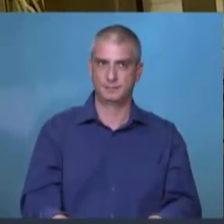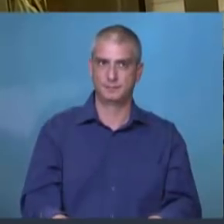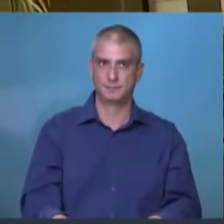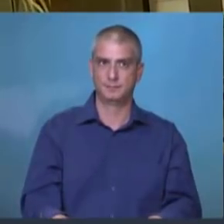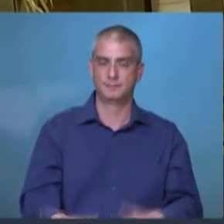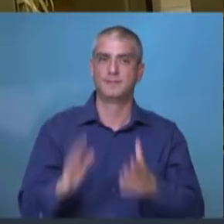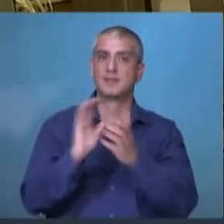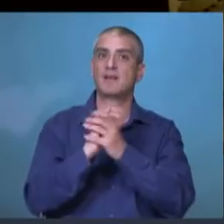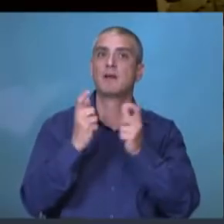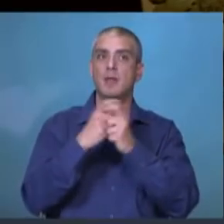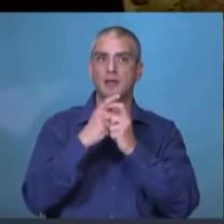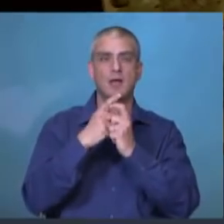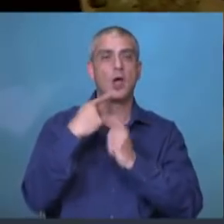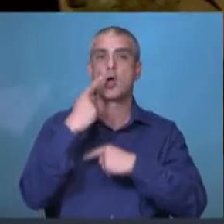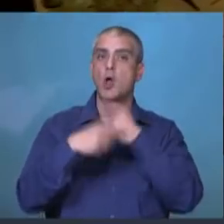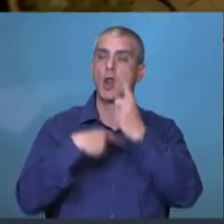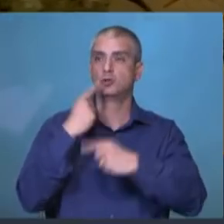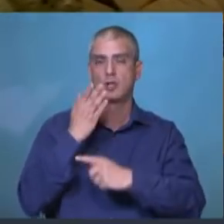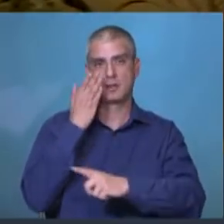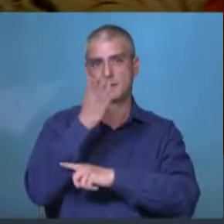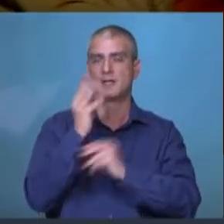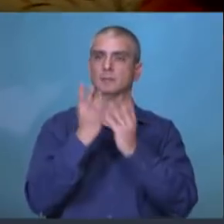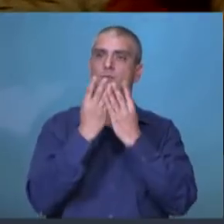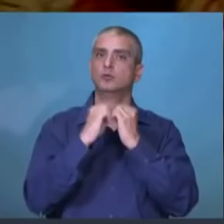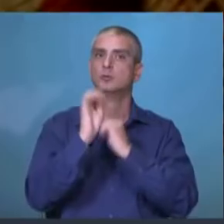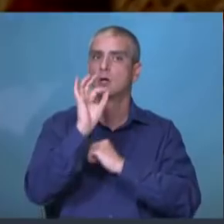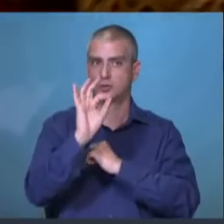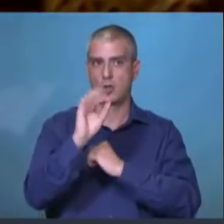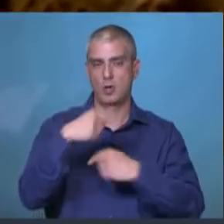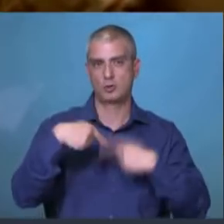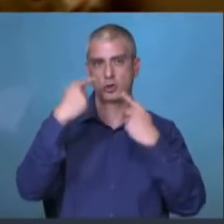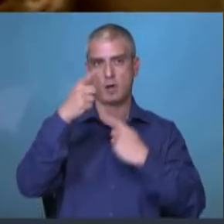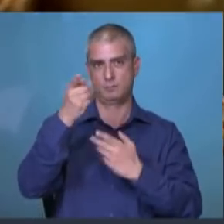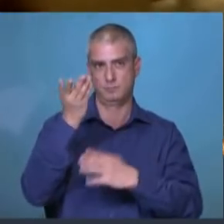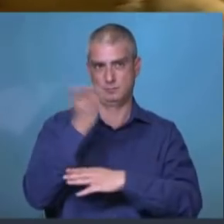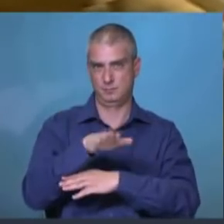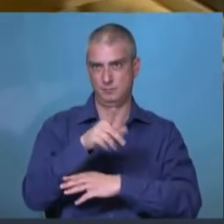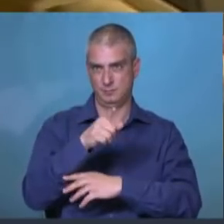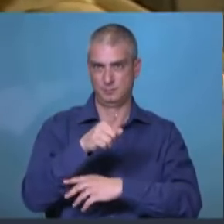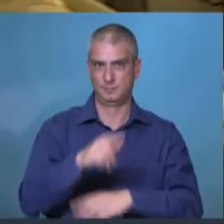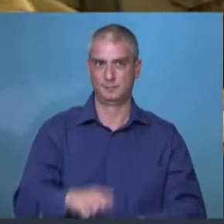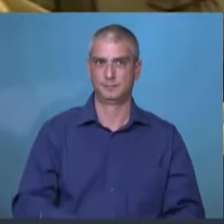חבריו ליחידה באים בכל שנה להיות עם משפחתו ביום שנהרג.